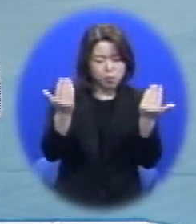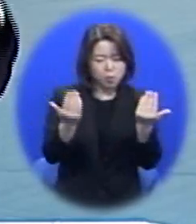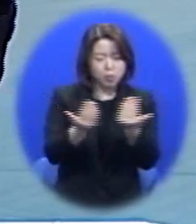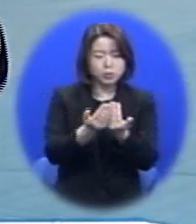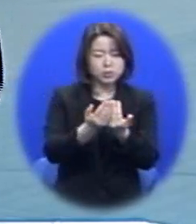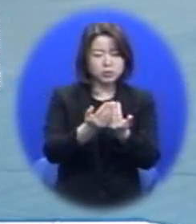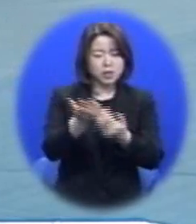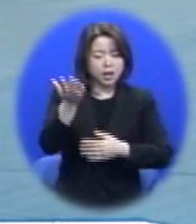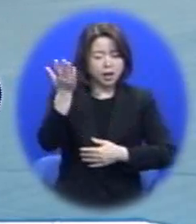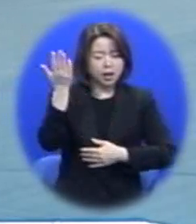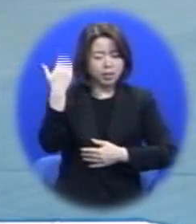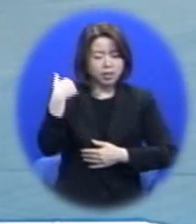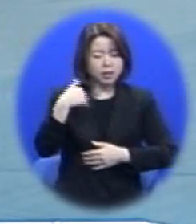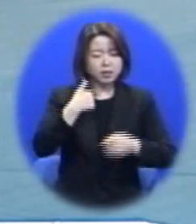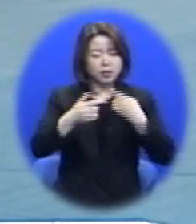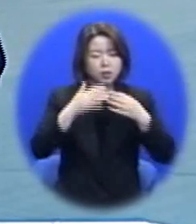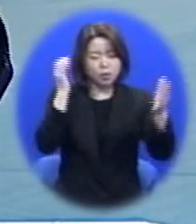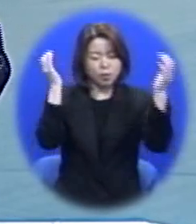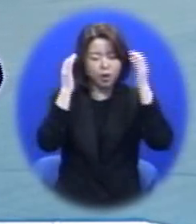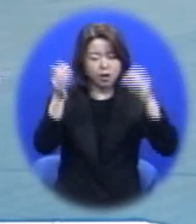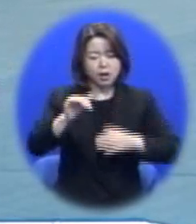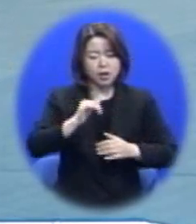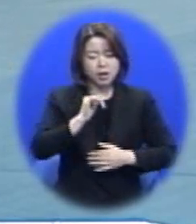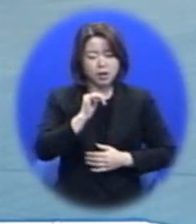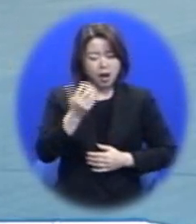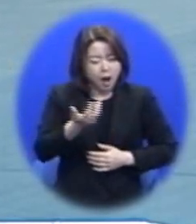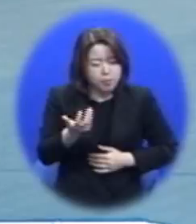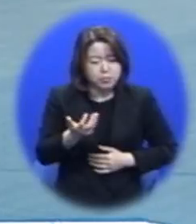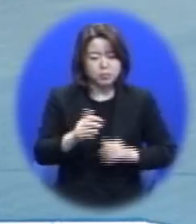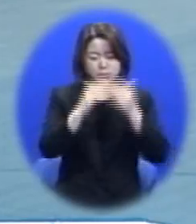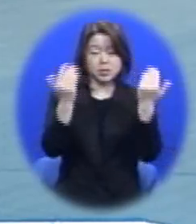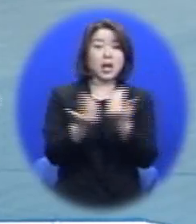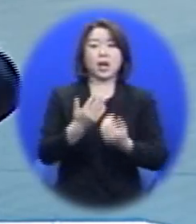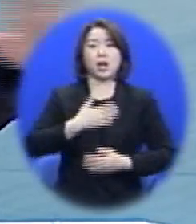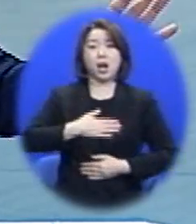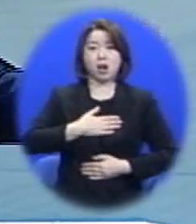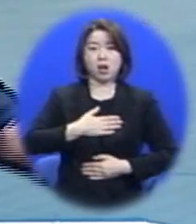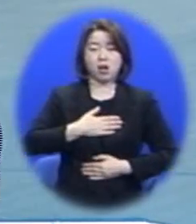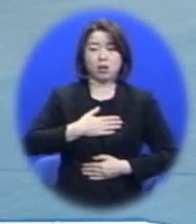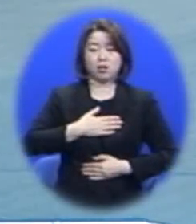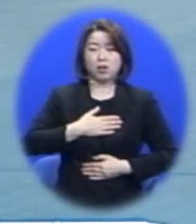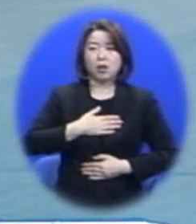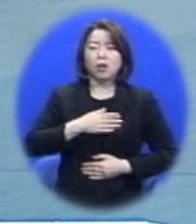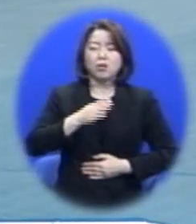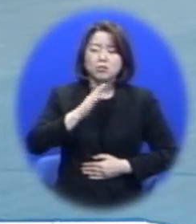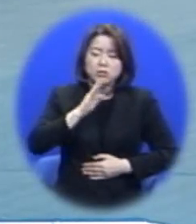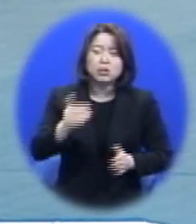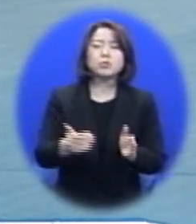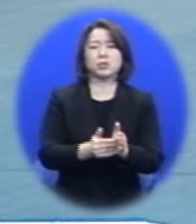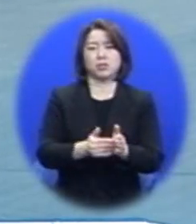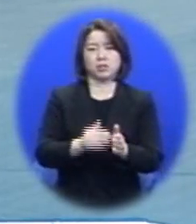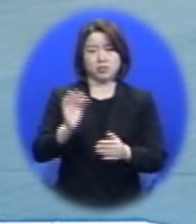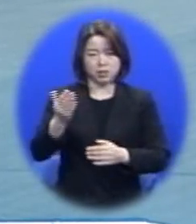그동안 겪었던 환난과 고통을 다 알고 계시다는, 그러면 된 거죠, 뭐, 그러면.